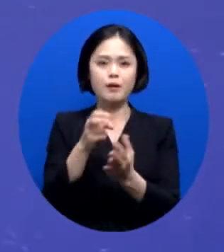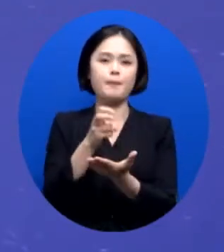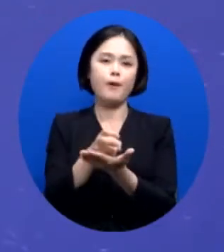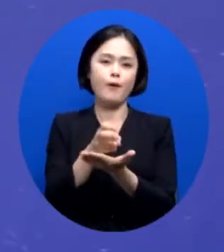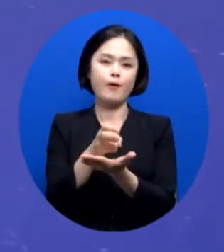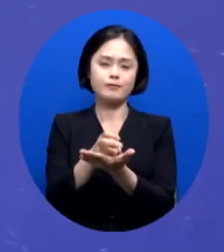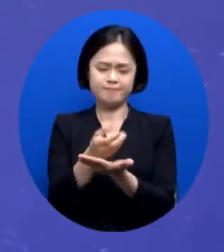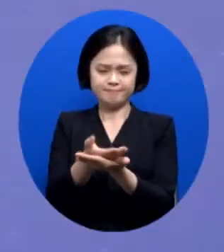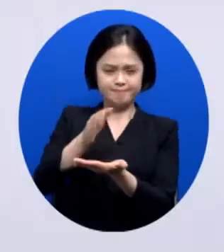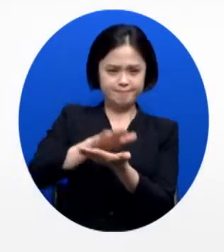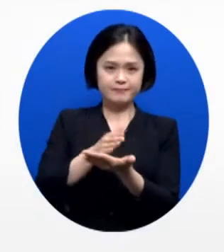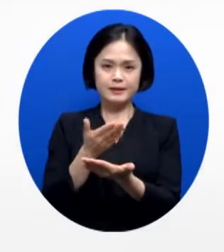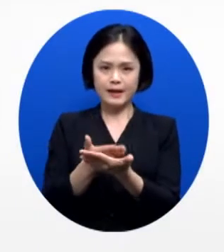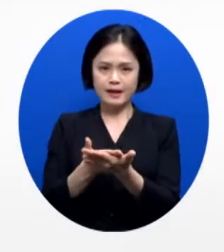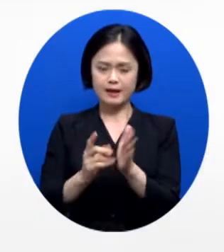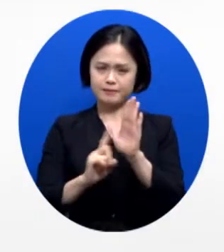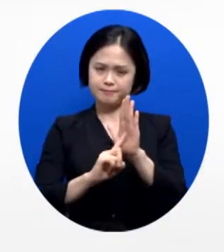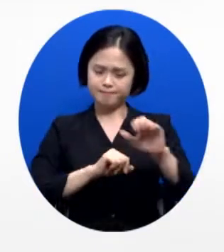밝혔습니다